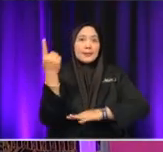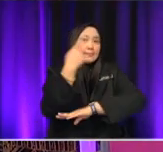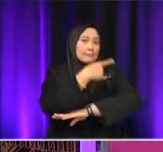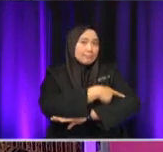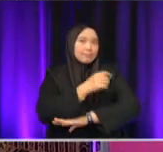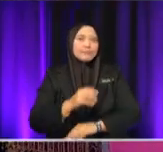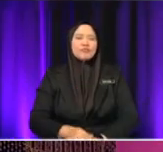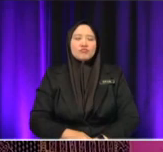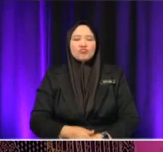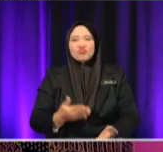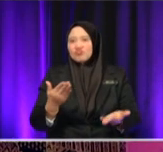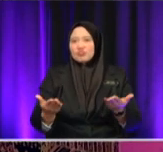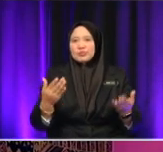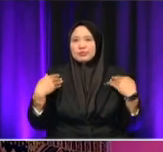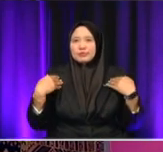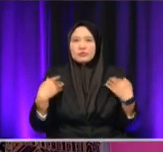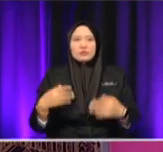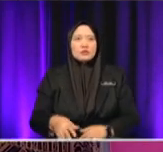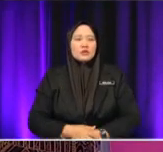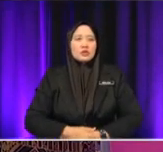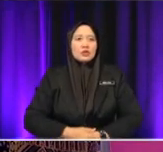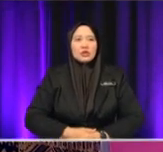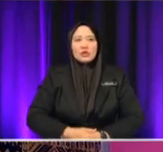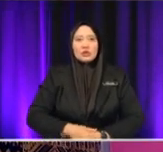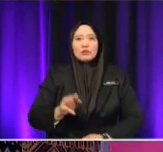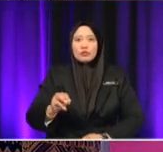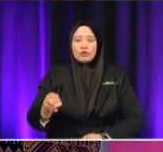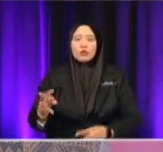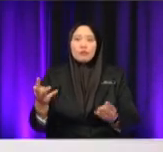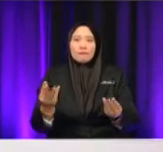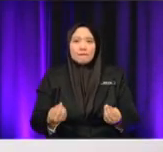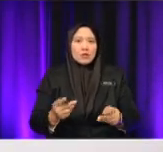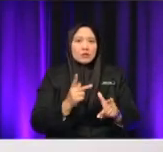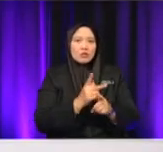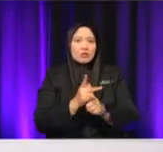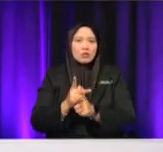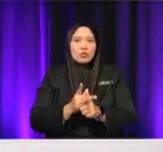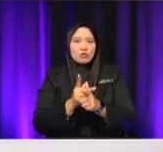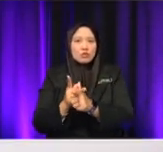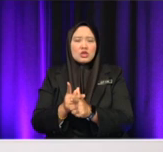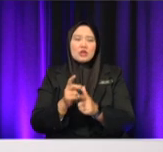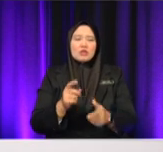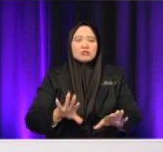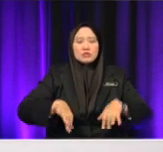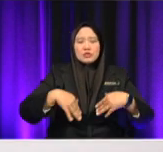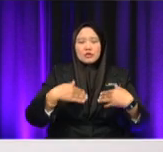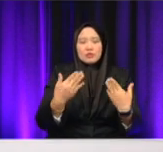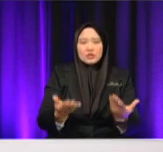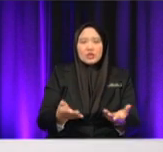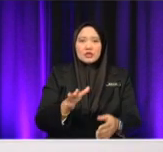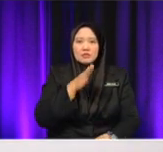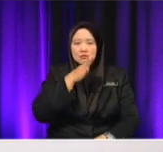Oke mungkin ada anak murid Ustadzah yang Ibu kongsi adalah apa nih mau memperhati ibu bapak mereka macam mana Ibu pun mereka